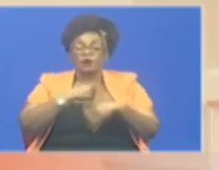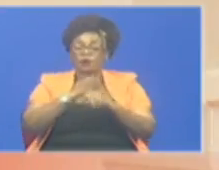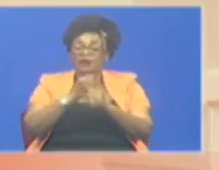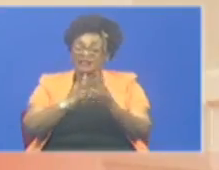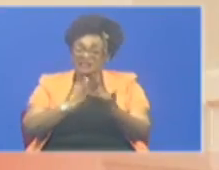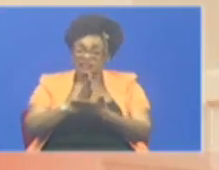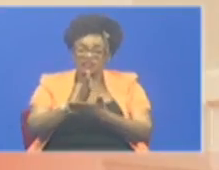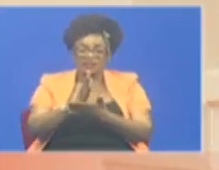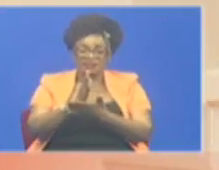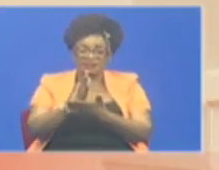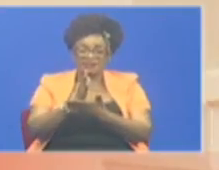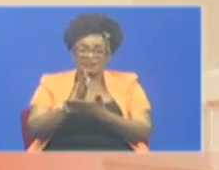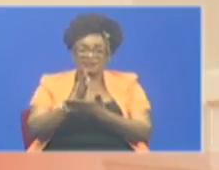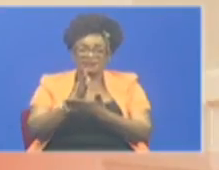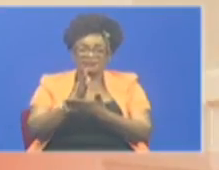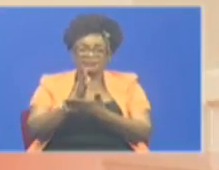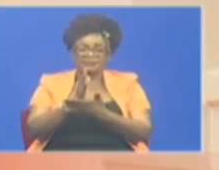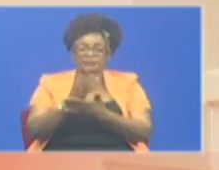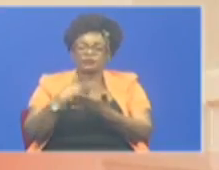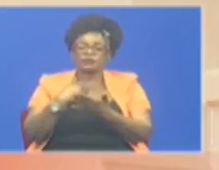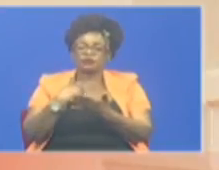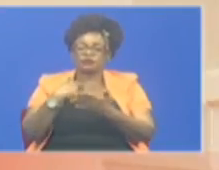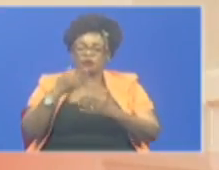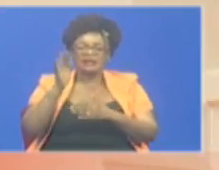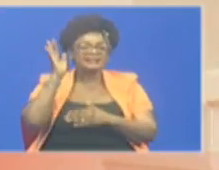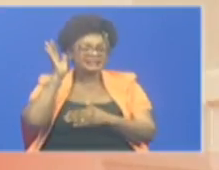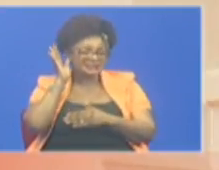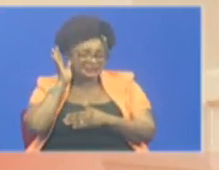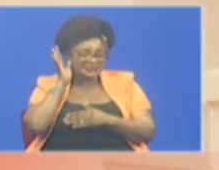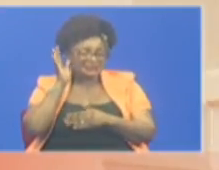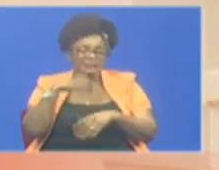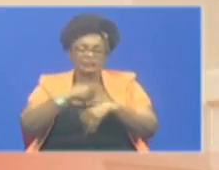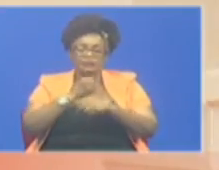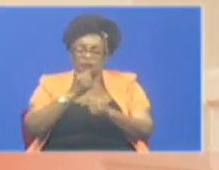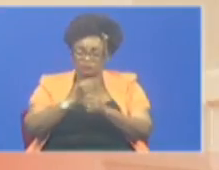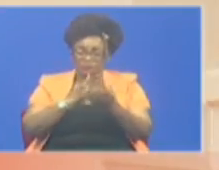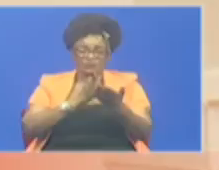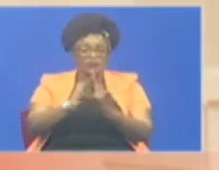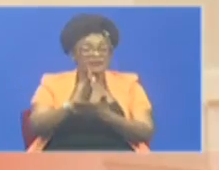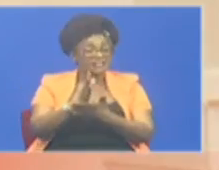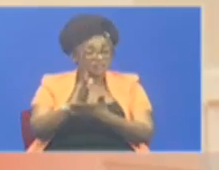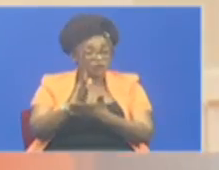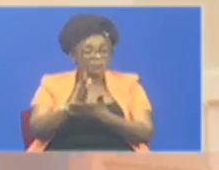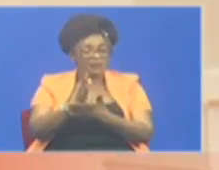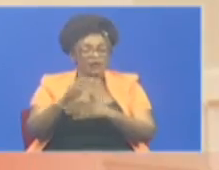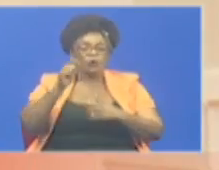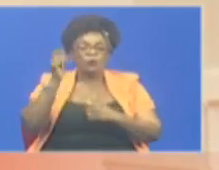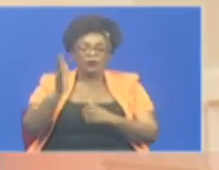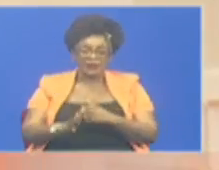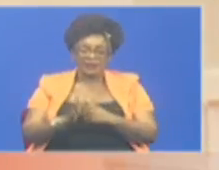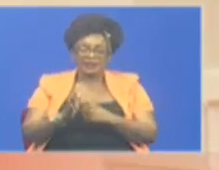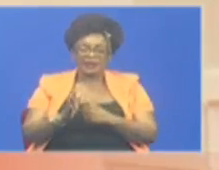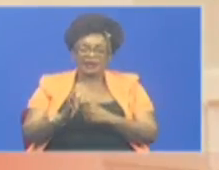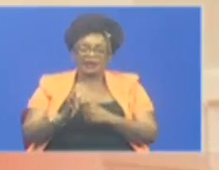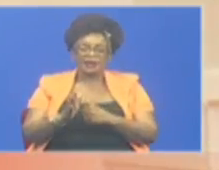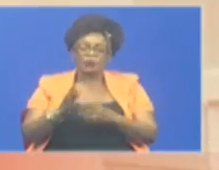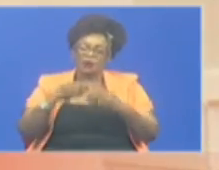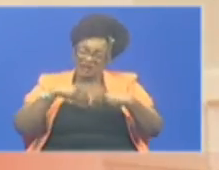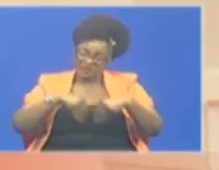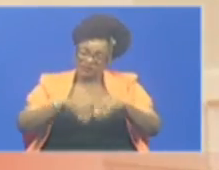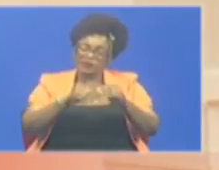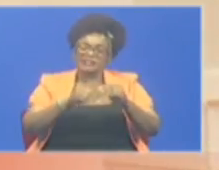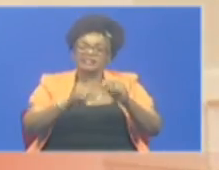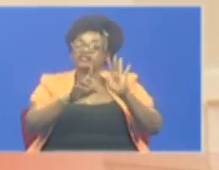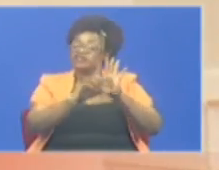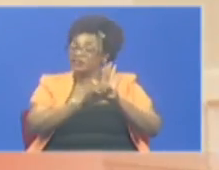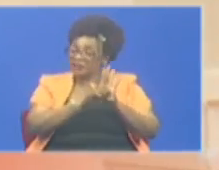kwamba tuatii na tuhakikisha ya kwamba Wakenya wanatii sheria, lakini